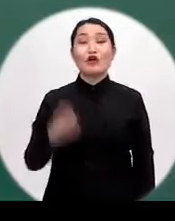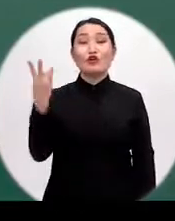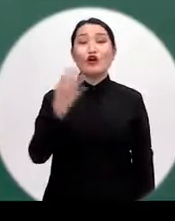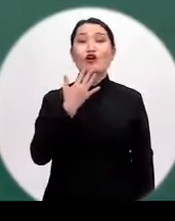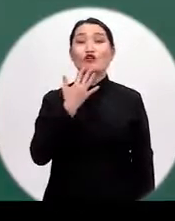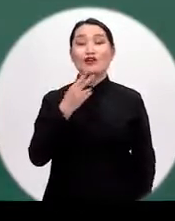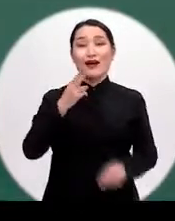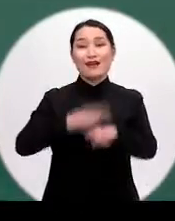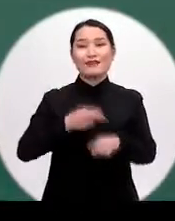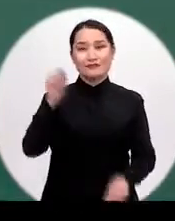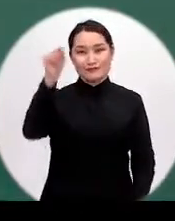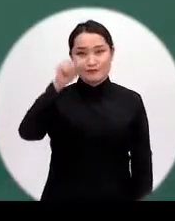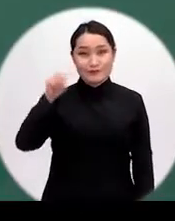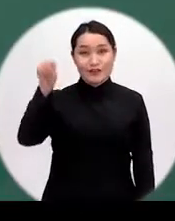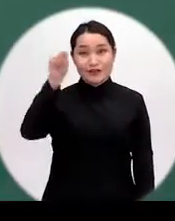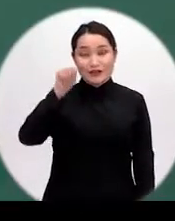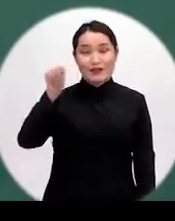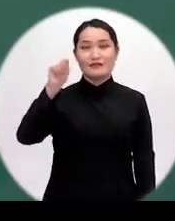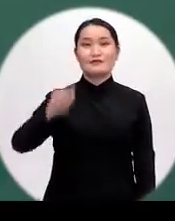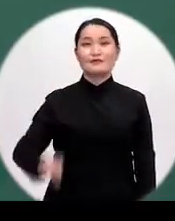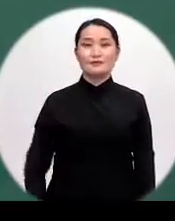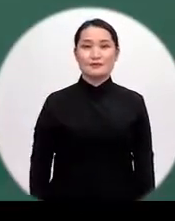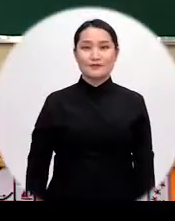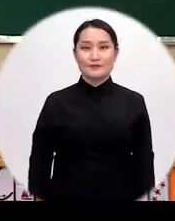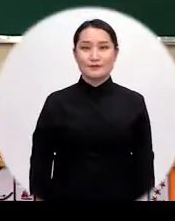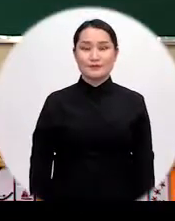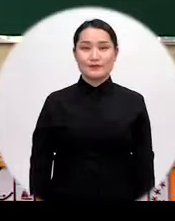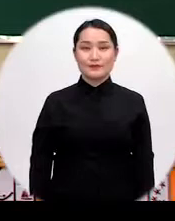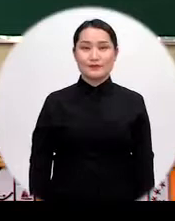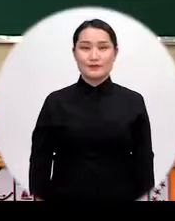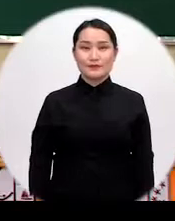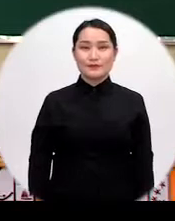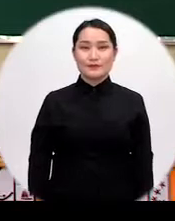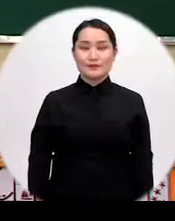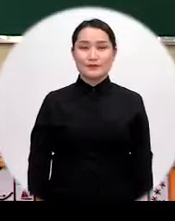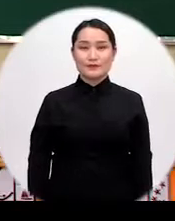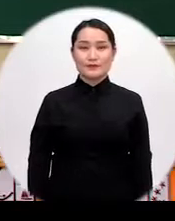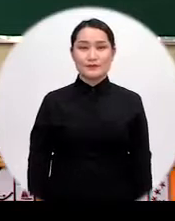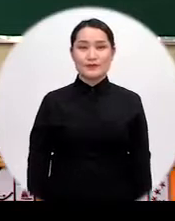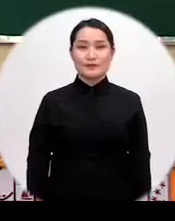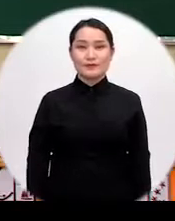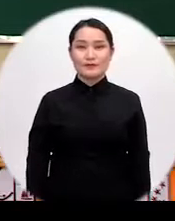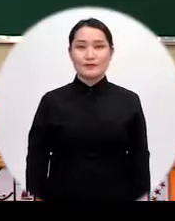өнгөөр. За, тэгвэл зэвсгийн хард ногоон өнгөөр будараа.